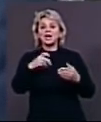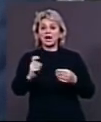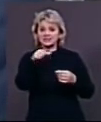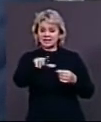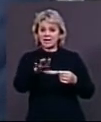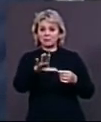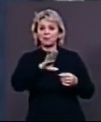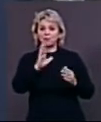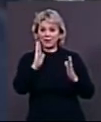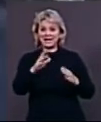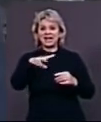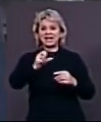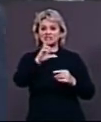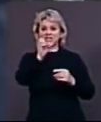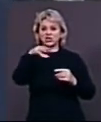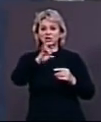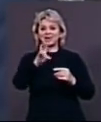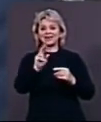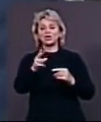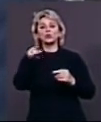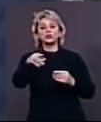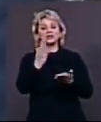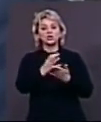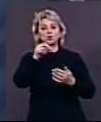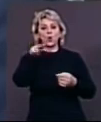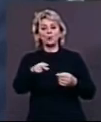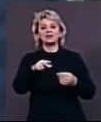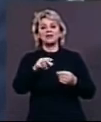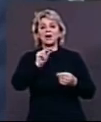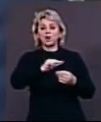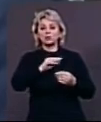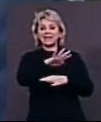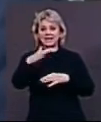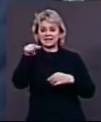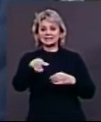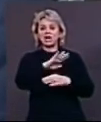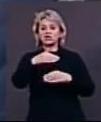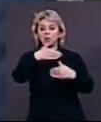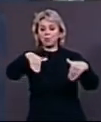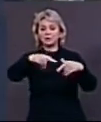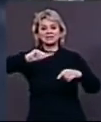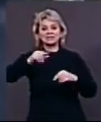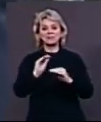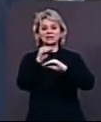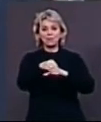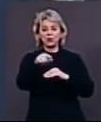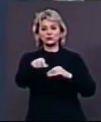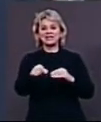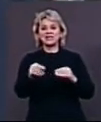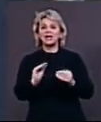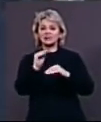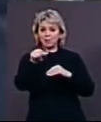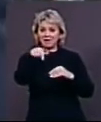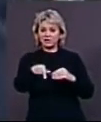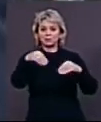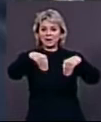собственниками стали лесники. У них есть опыт работы с лесом, а лесополосы уже требуют дополнительного ухода,